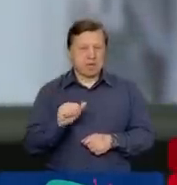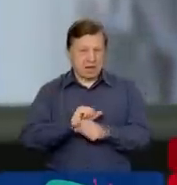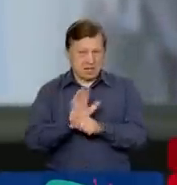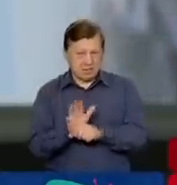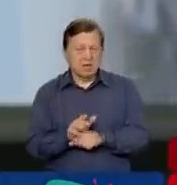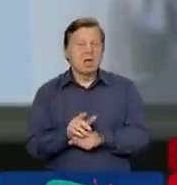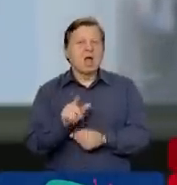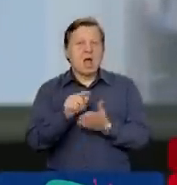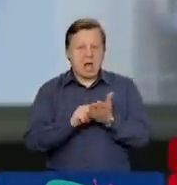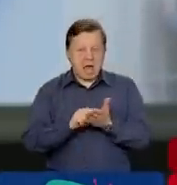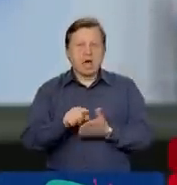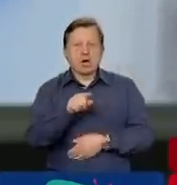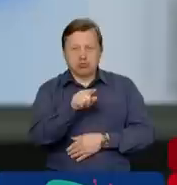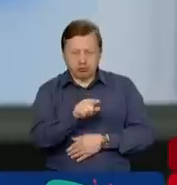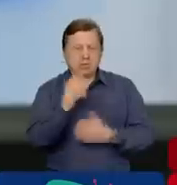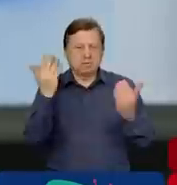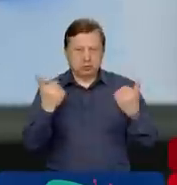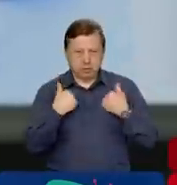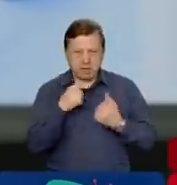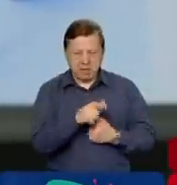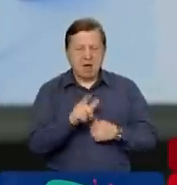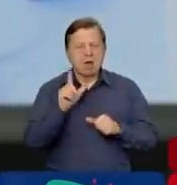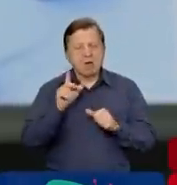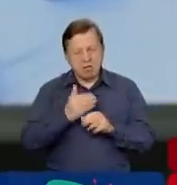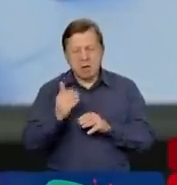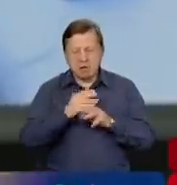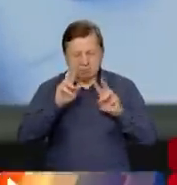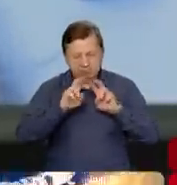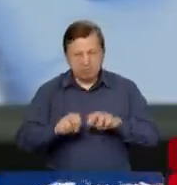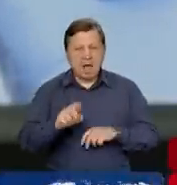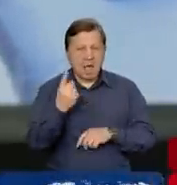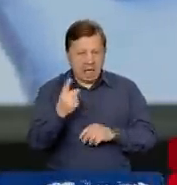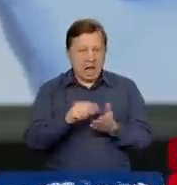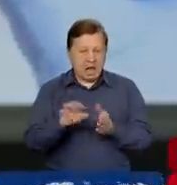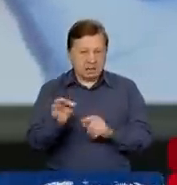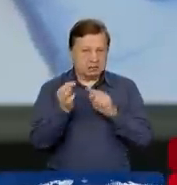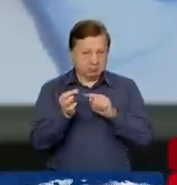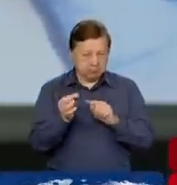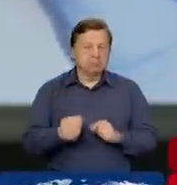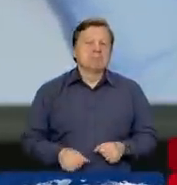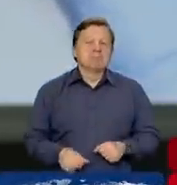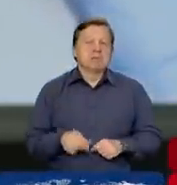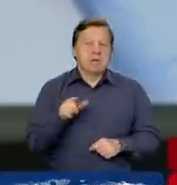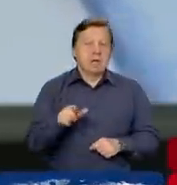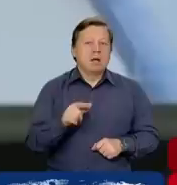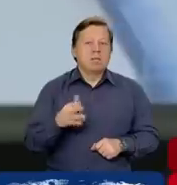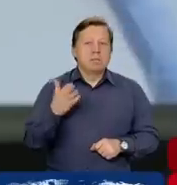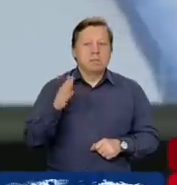warunkach szpitalnych, dalsze badania w trakcie. Jeden z tych leków, który hamuje jedno z